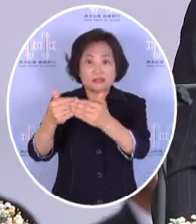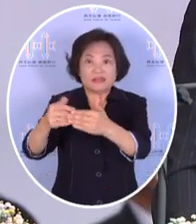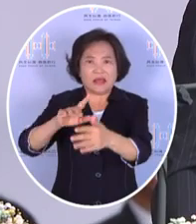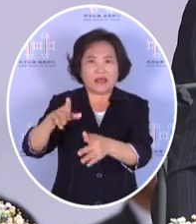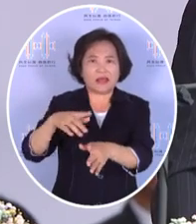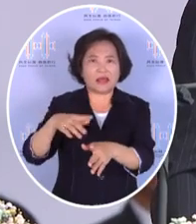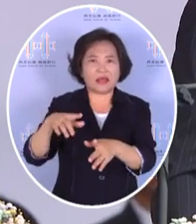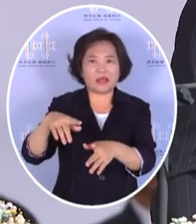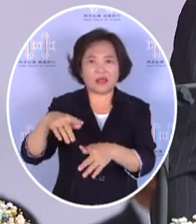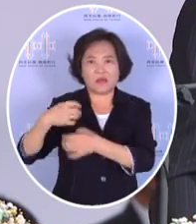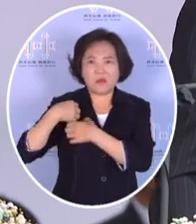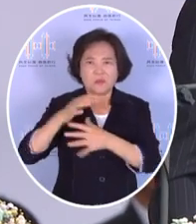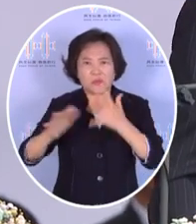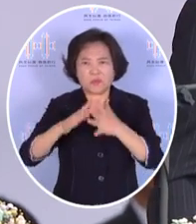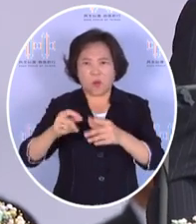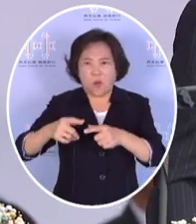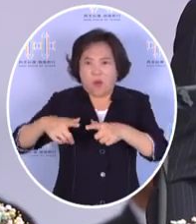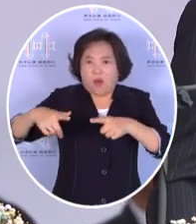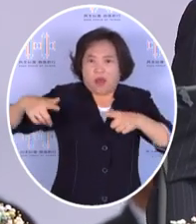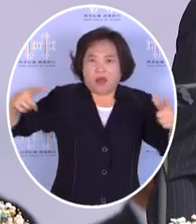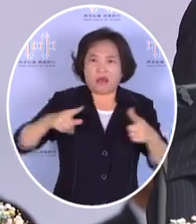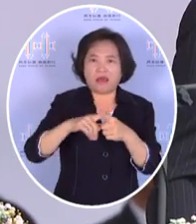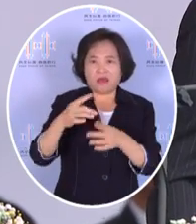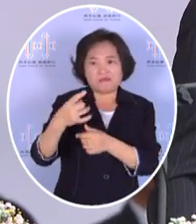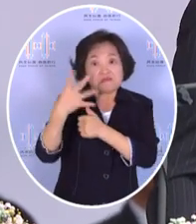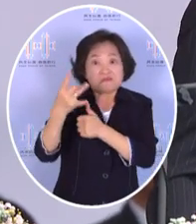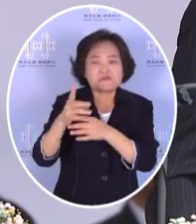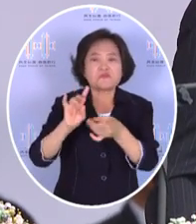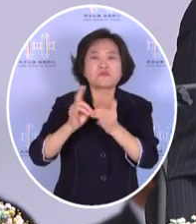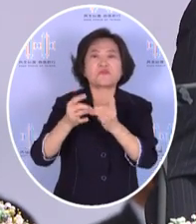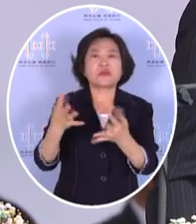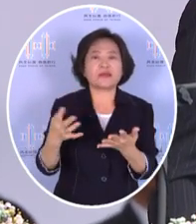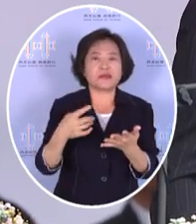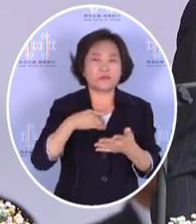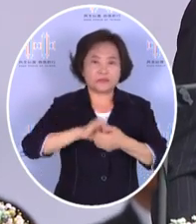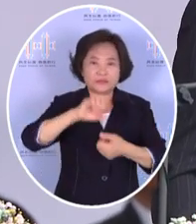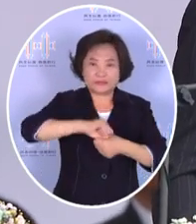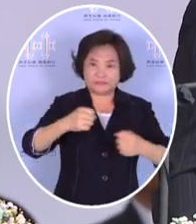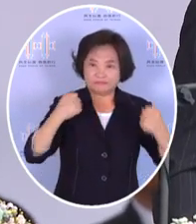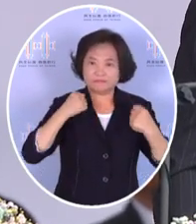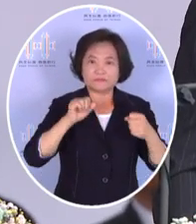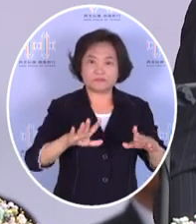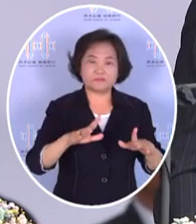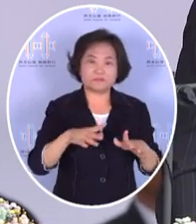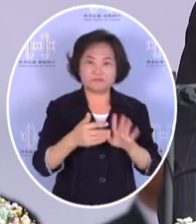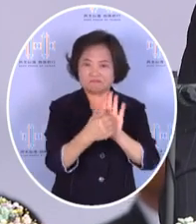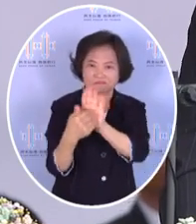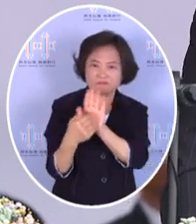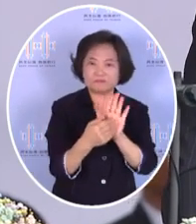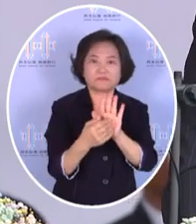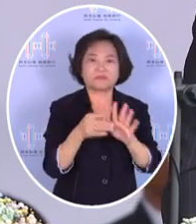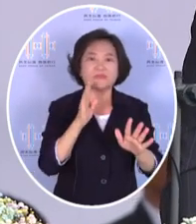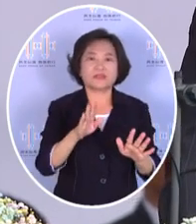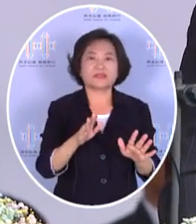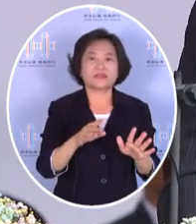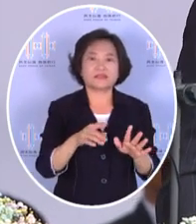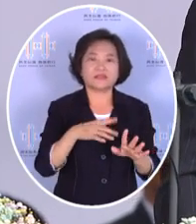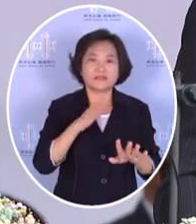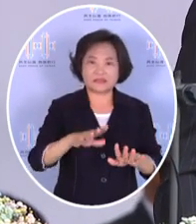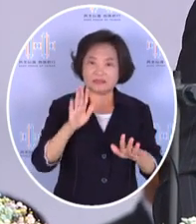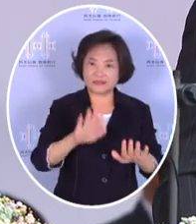事扩张跟挑衅，我们会持续强化防卫战力的现代化，并且提升不对称的战